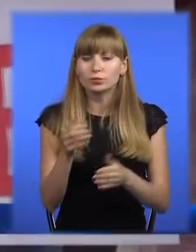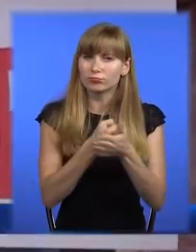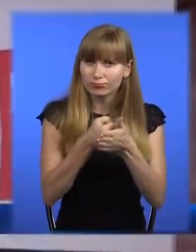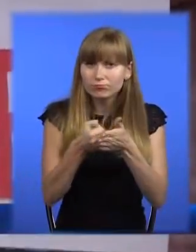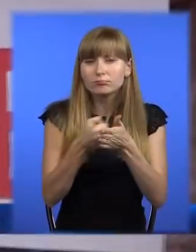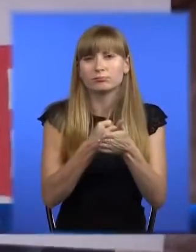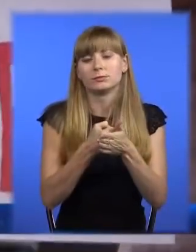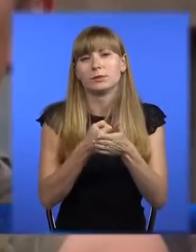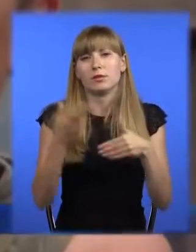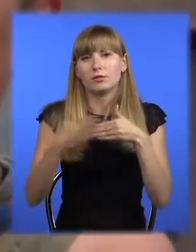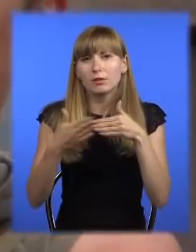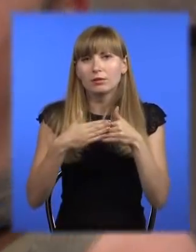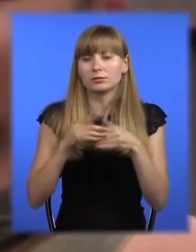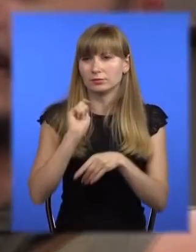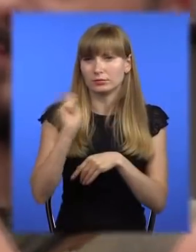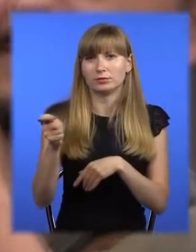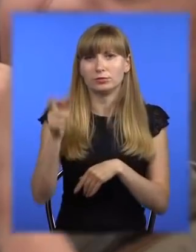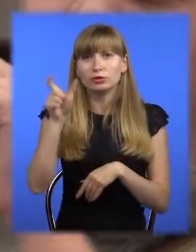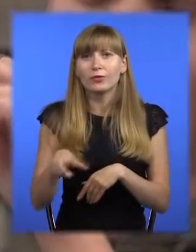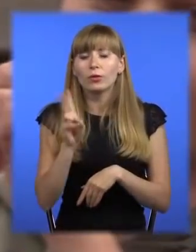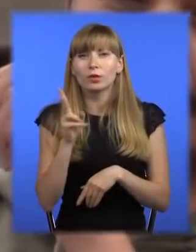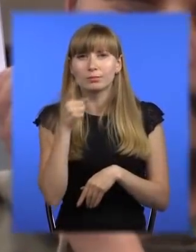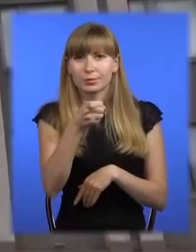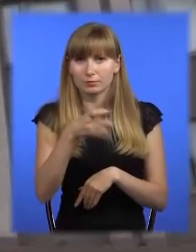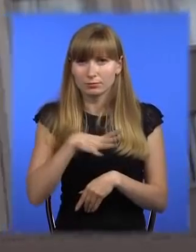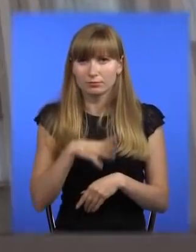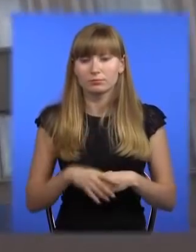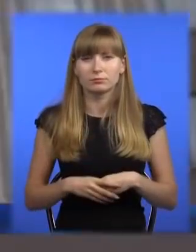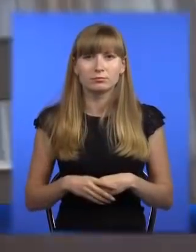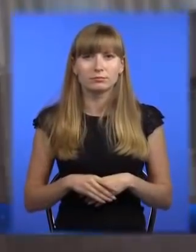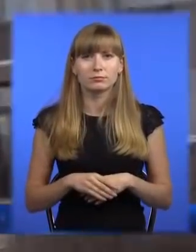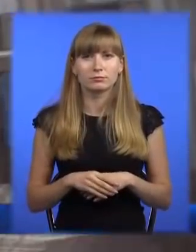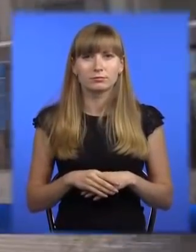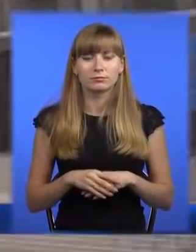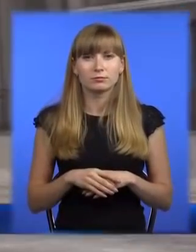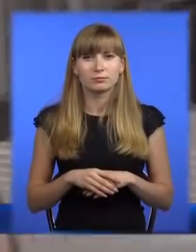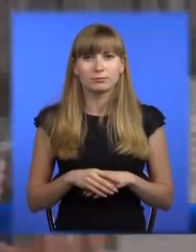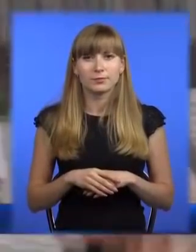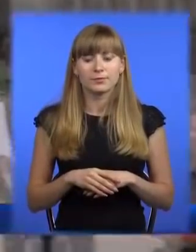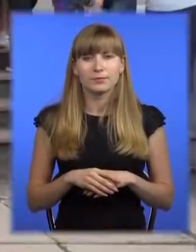та домогтися справедливого покарання для інструктора, який вистрілив у журналіста.